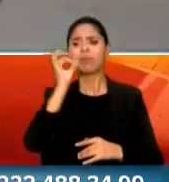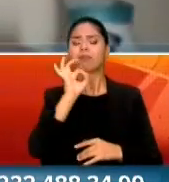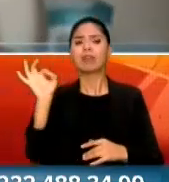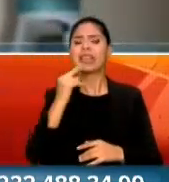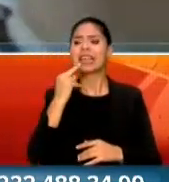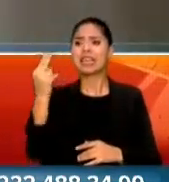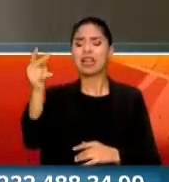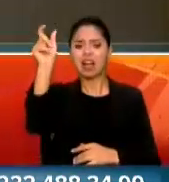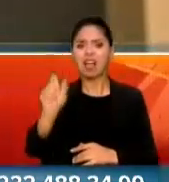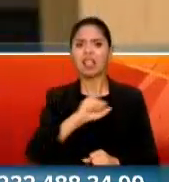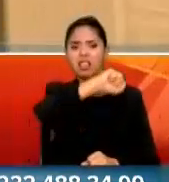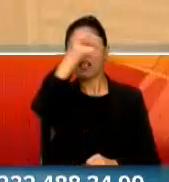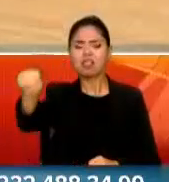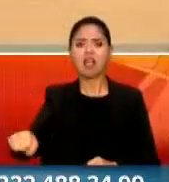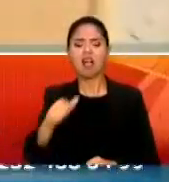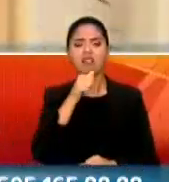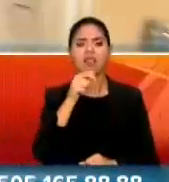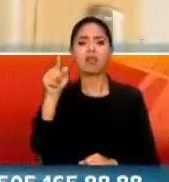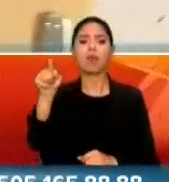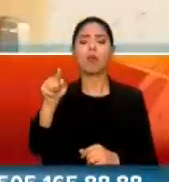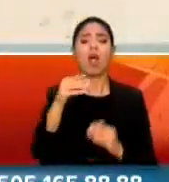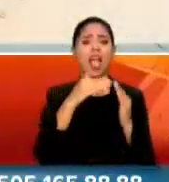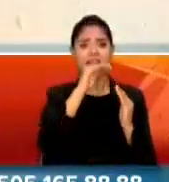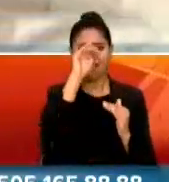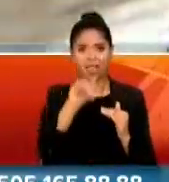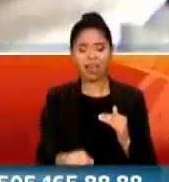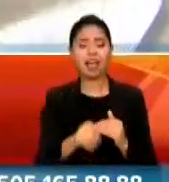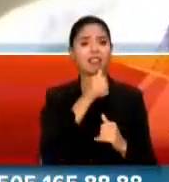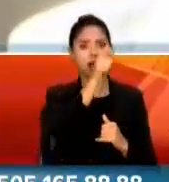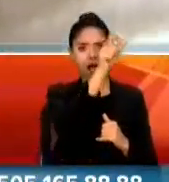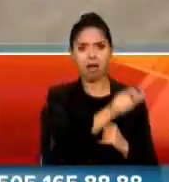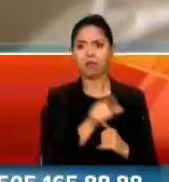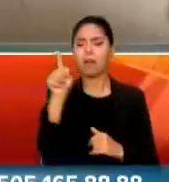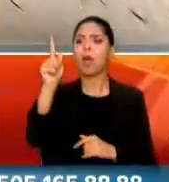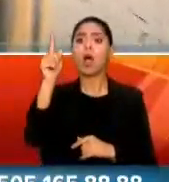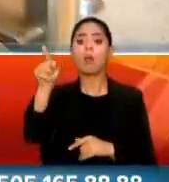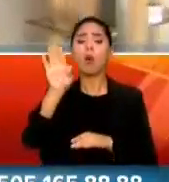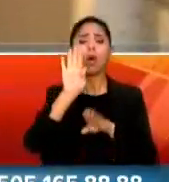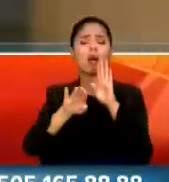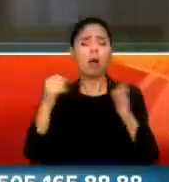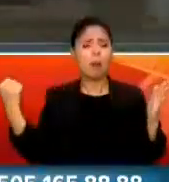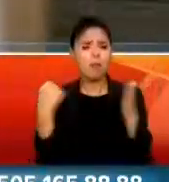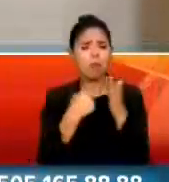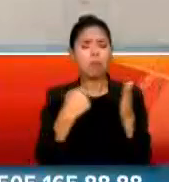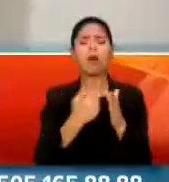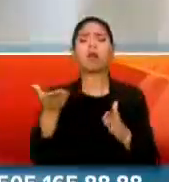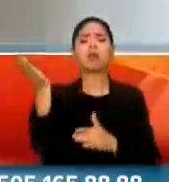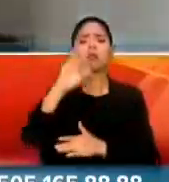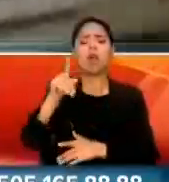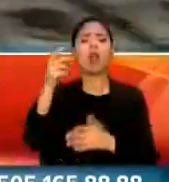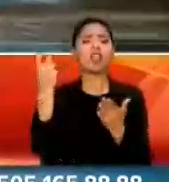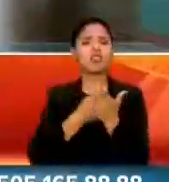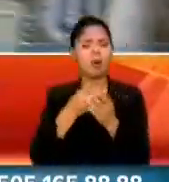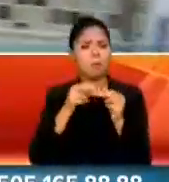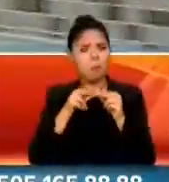saldırdı. Eve gelen Selman Taşdelen Kader Topçu'yu önce darp etti, kapıları tekmeledi, camları kırdı.